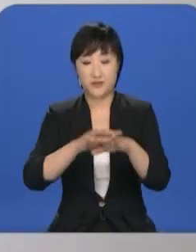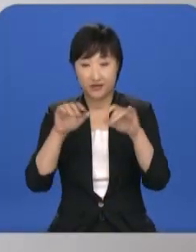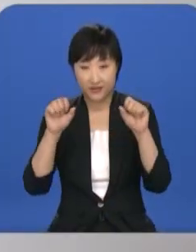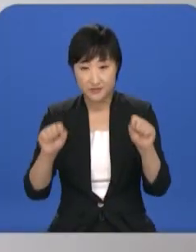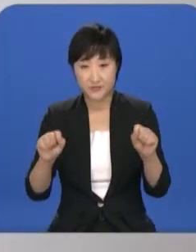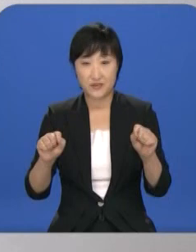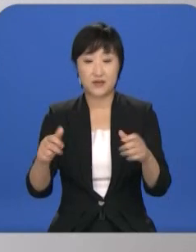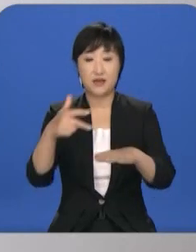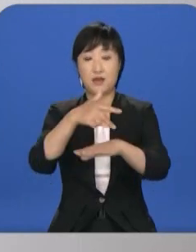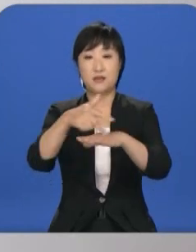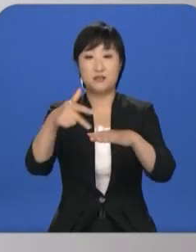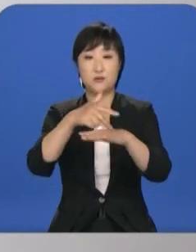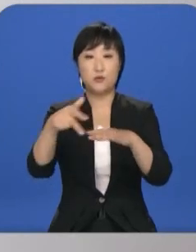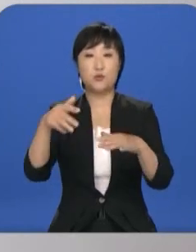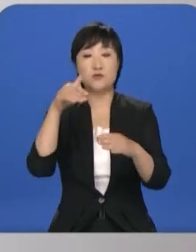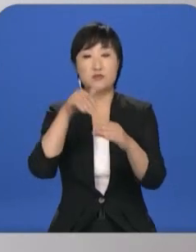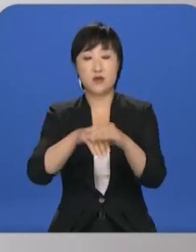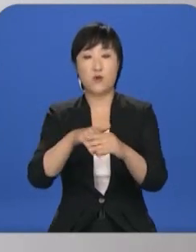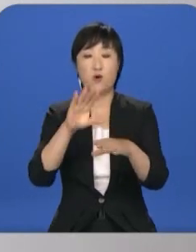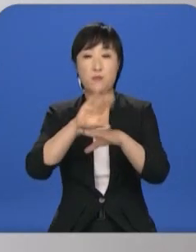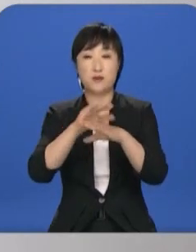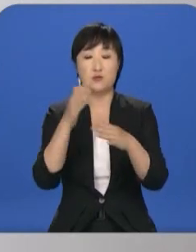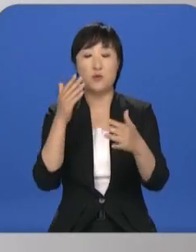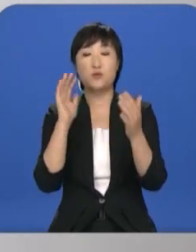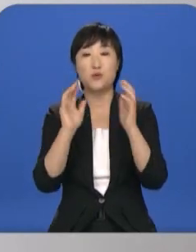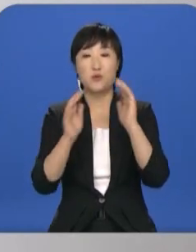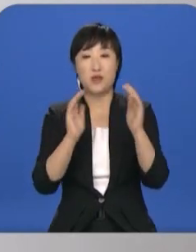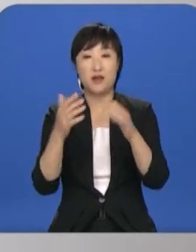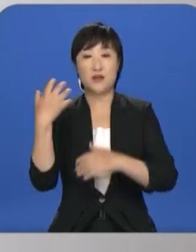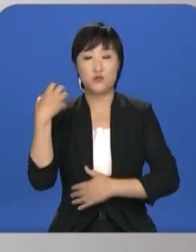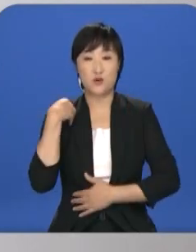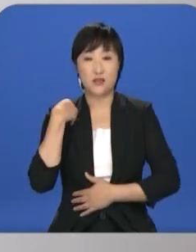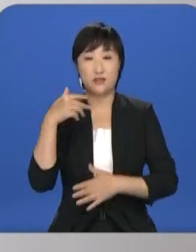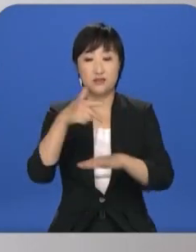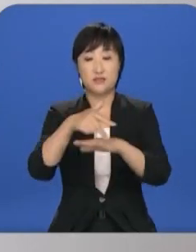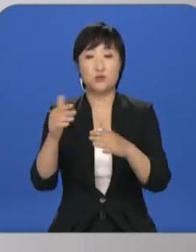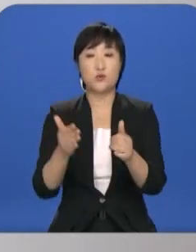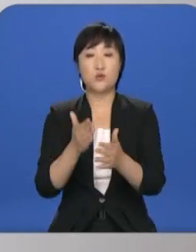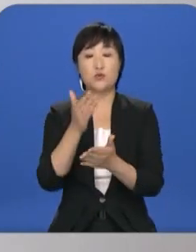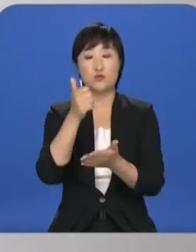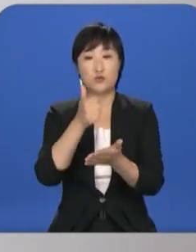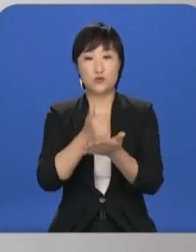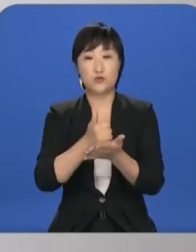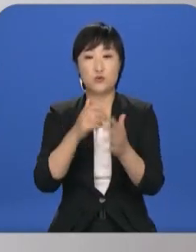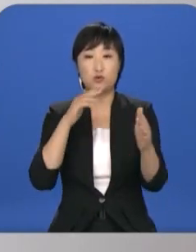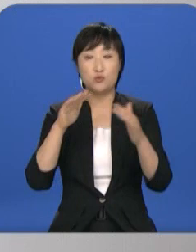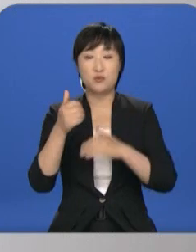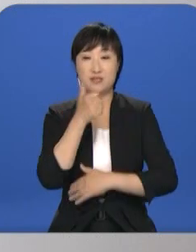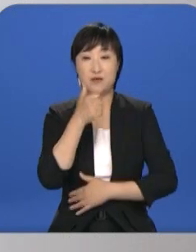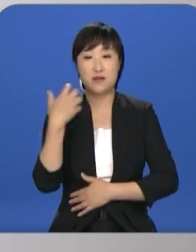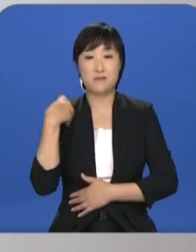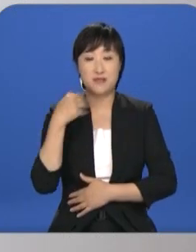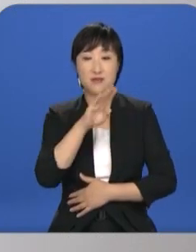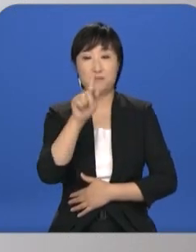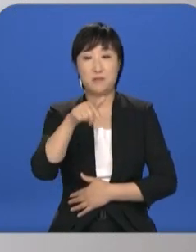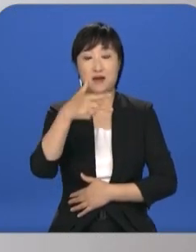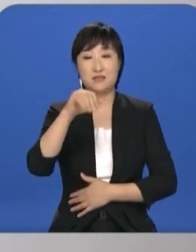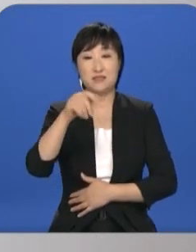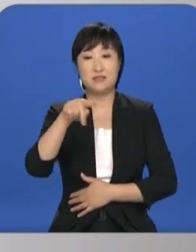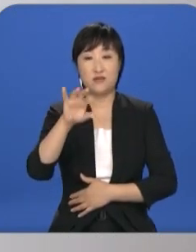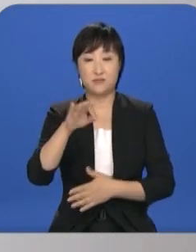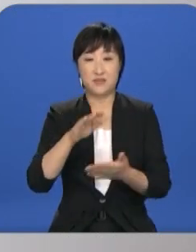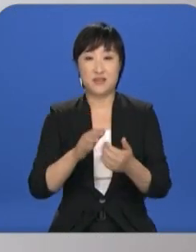시청자 여러분 안녕하십니까? 진도군 선거방송 토론위원회가 주관하는 진도군수 선거 후보자 토론의 진행을 맡은